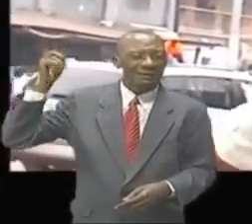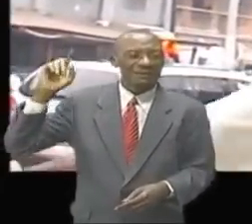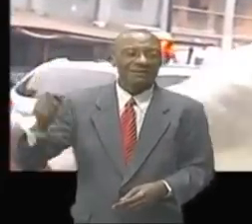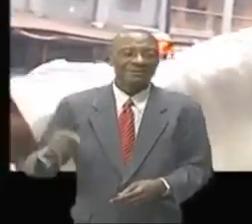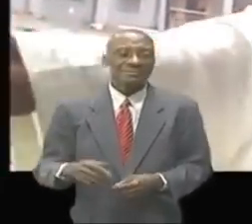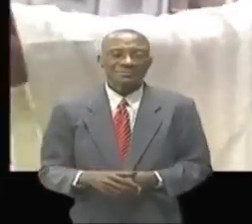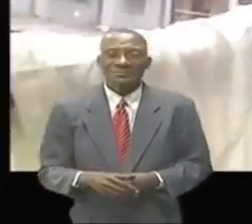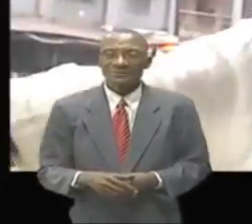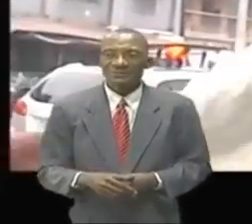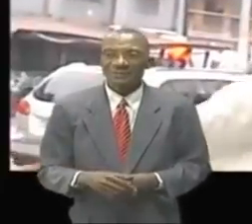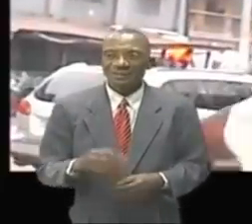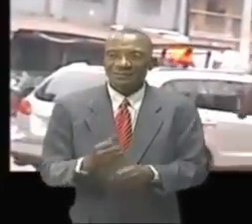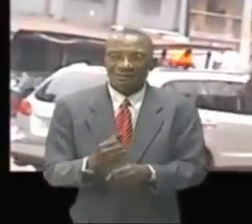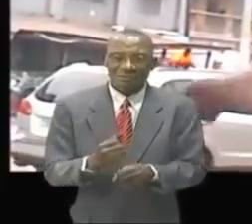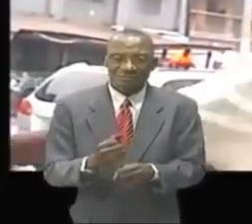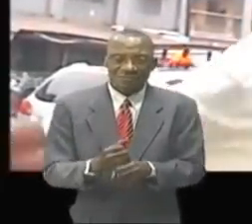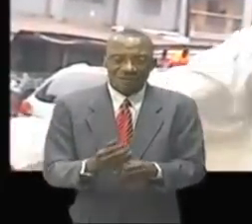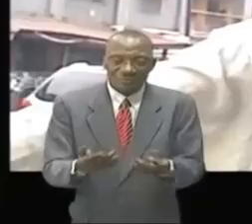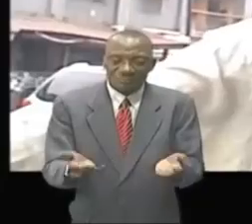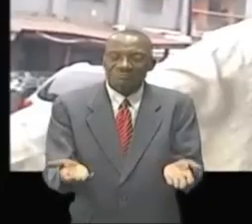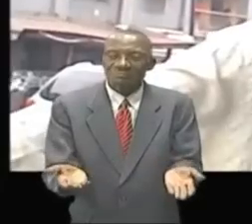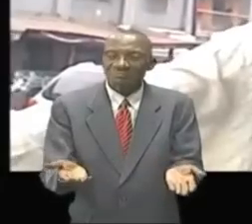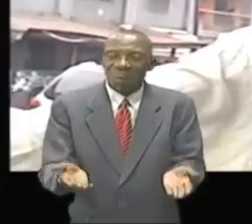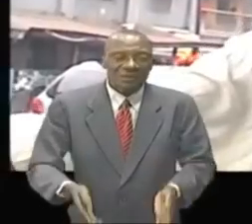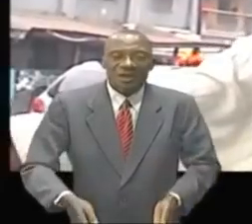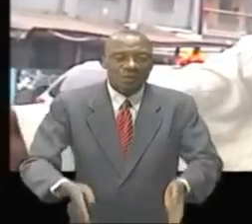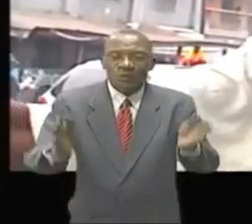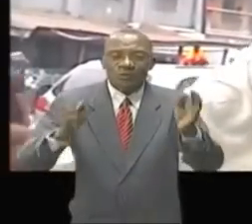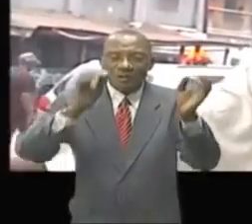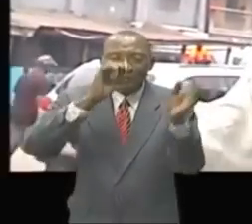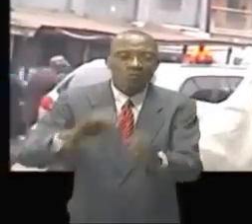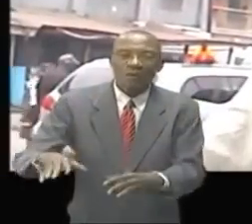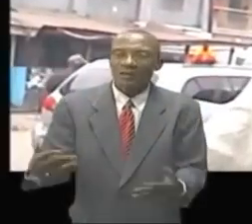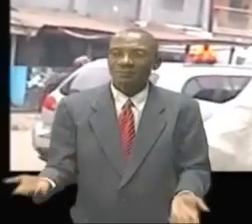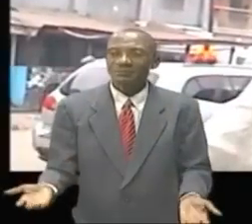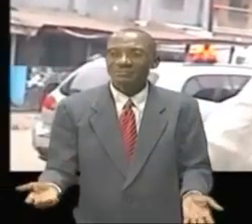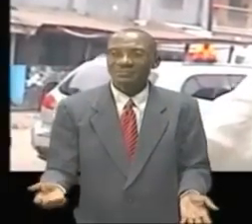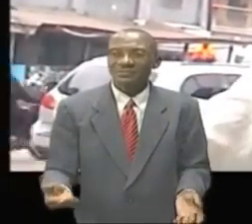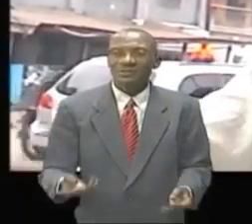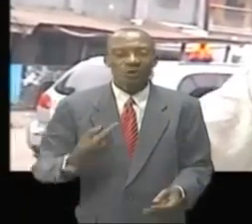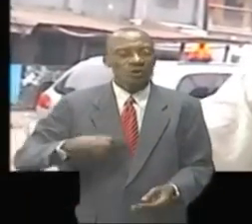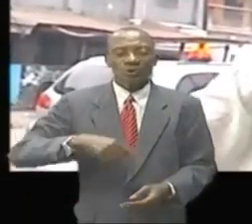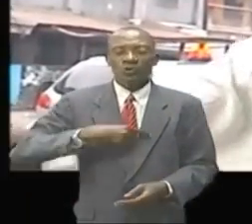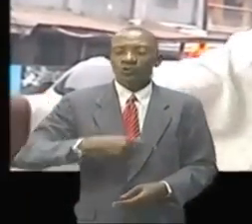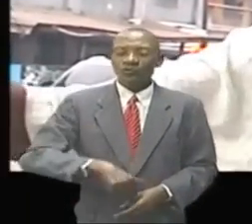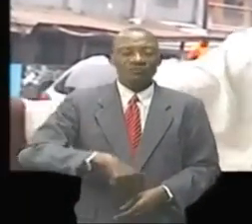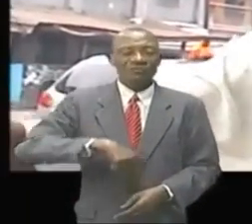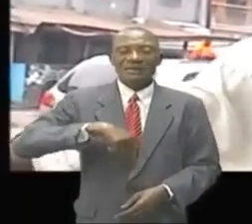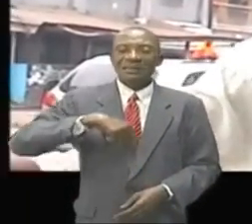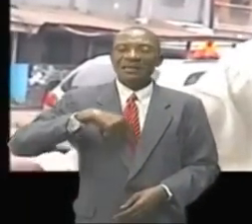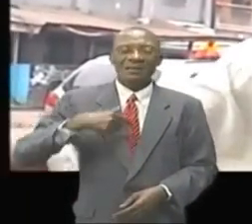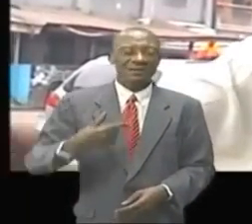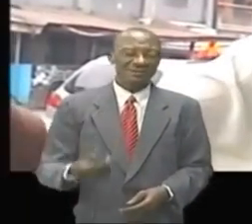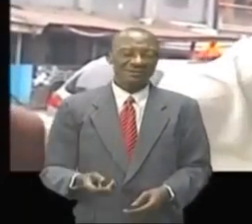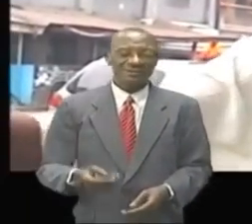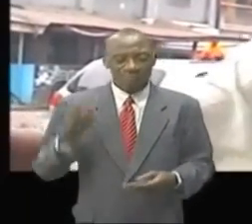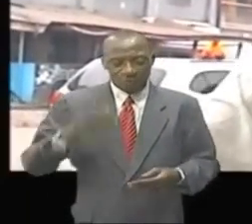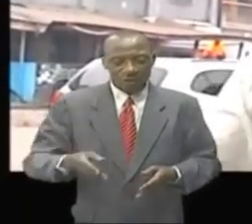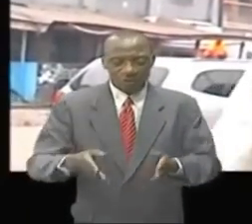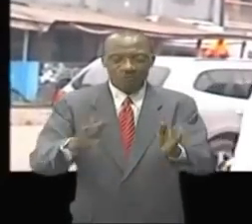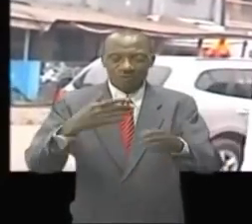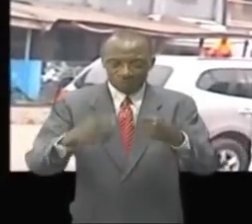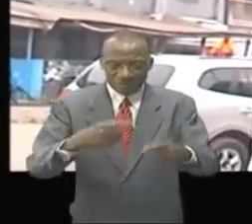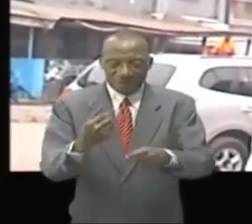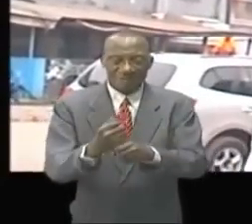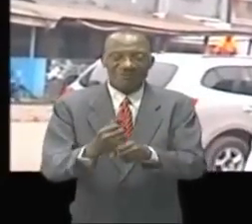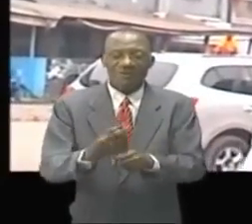été réalisé, cette avenue Sayo. Nous sommes trop fiers de ça. La raison pour laquelle nous remercions le président de la